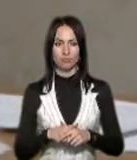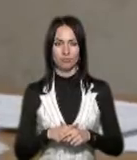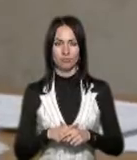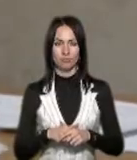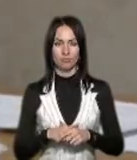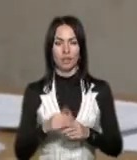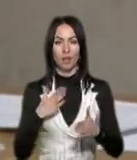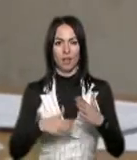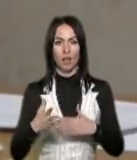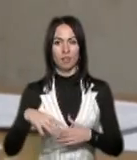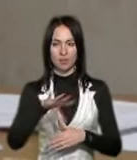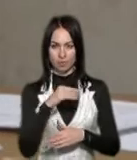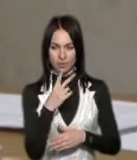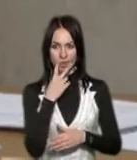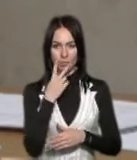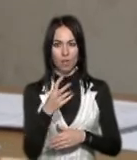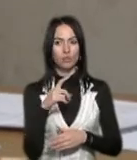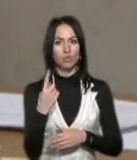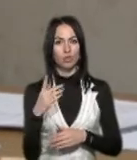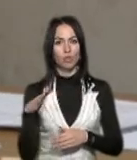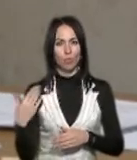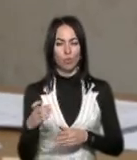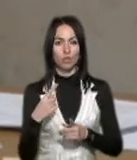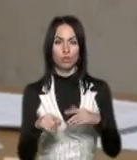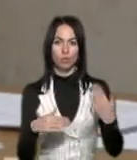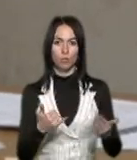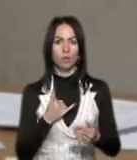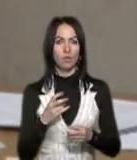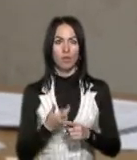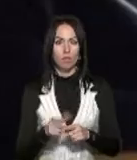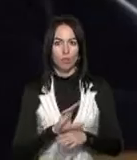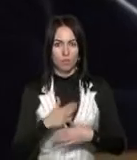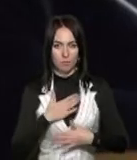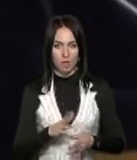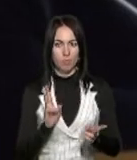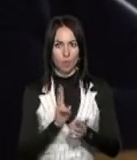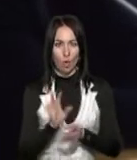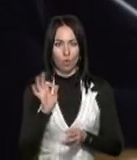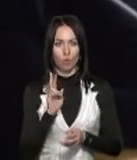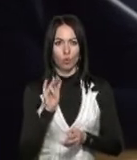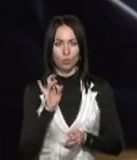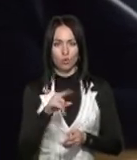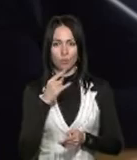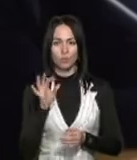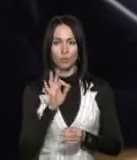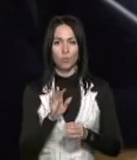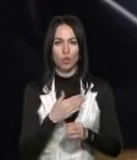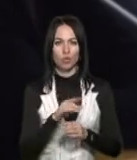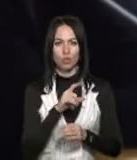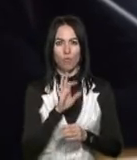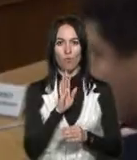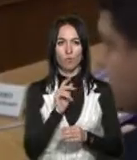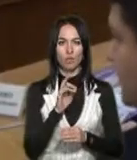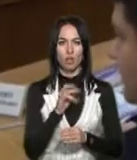Радий всіх бачити, з одного боку. З іншого боку, у нас не досить приємна зустріч. Олексій Кушер говорить про частину Вовчанського району,